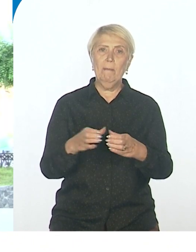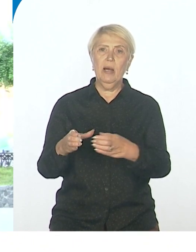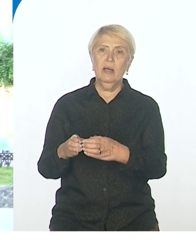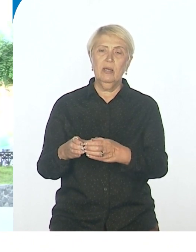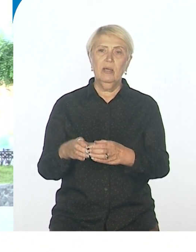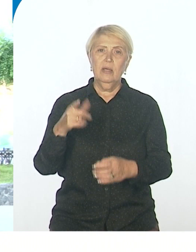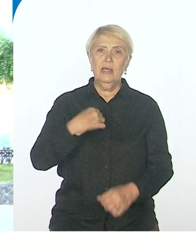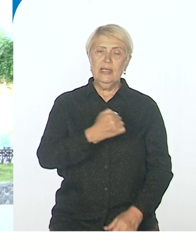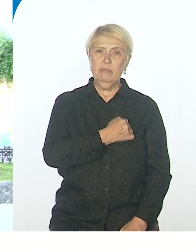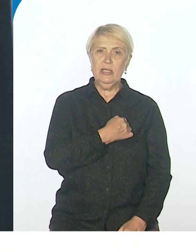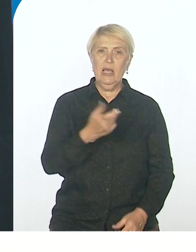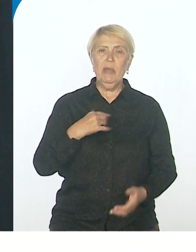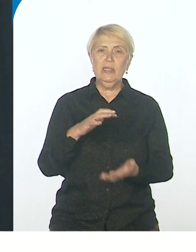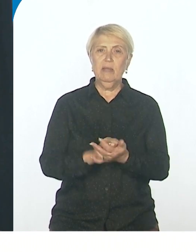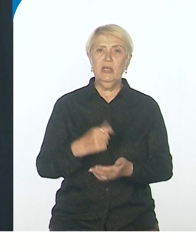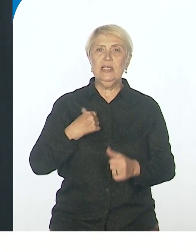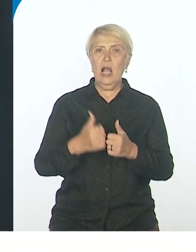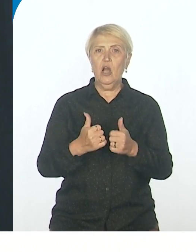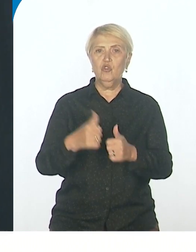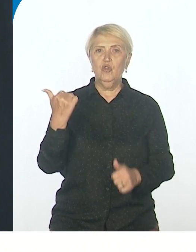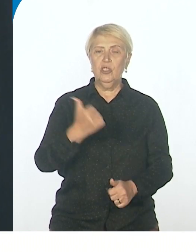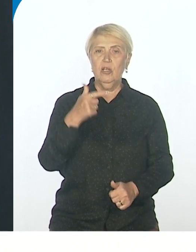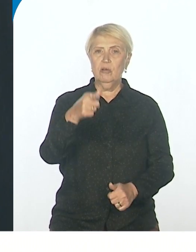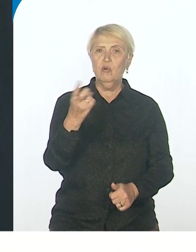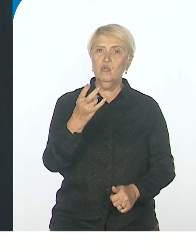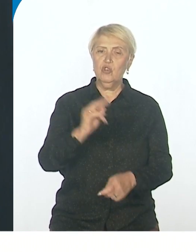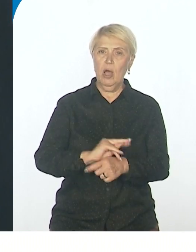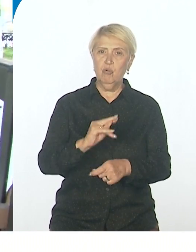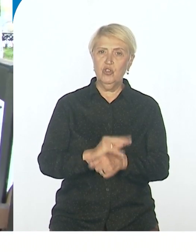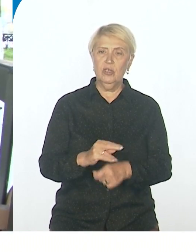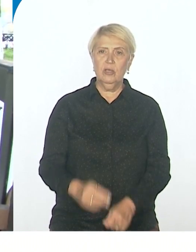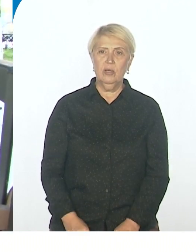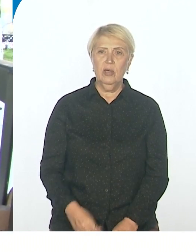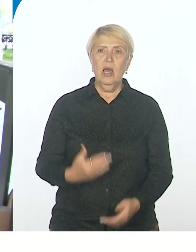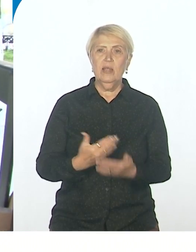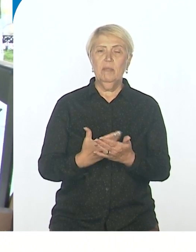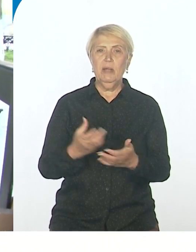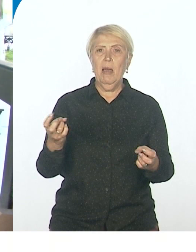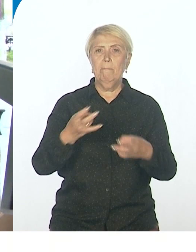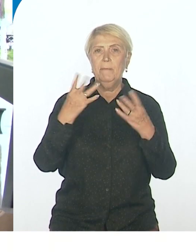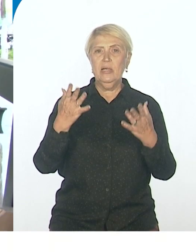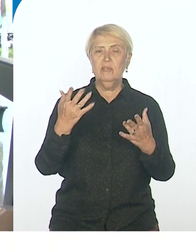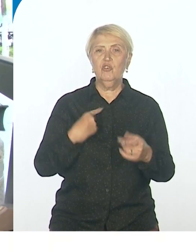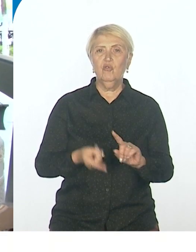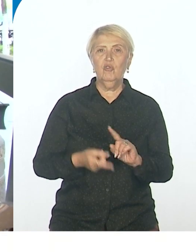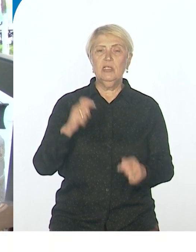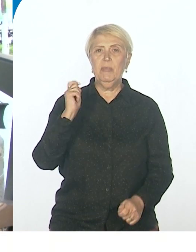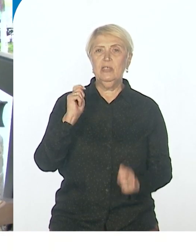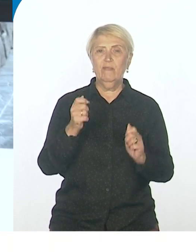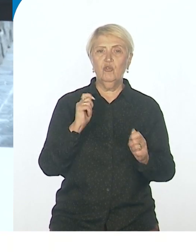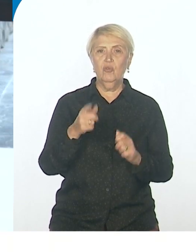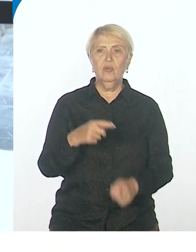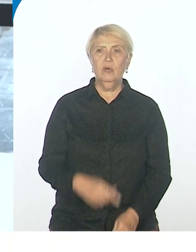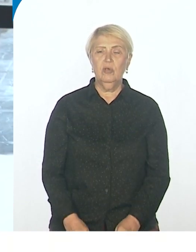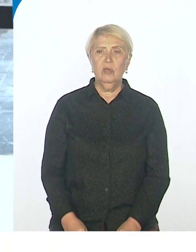Ольга занимается каждую неделю. Ей нужно научить военных разным видам звона. Например, праздничному трезвону. Его в литературе называют